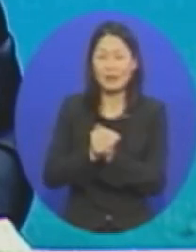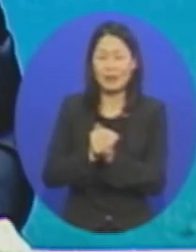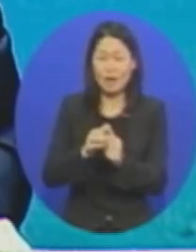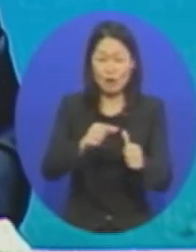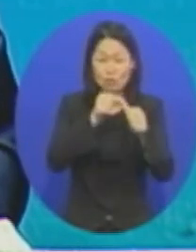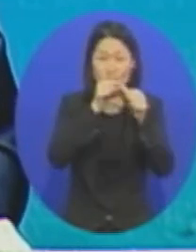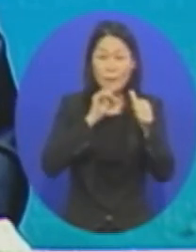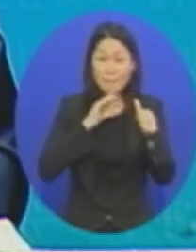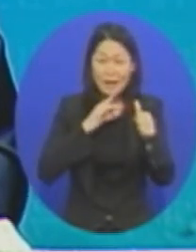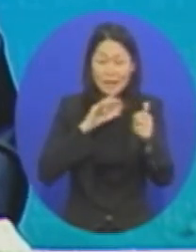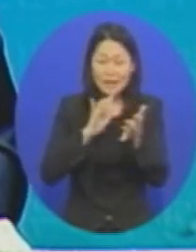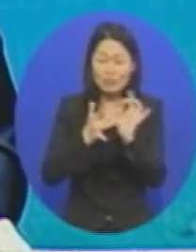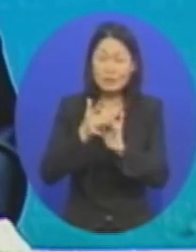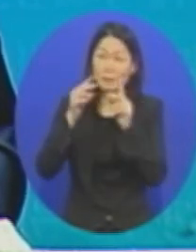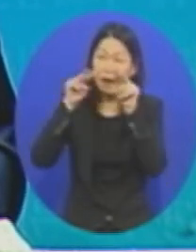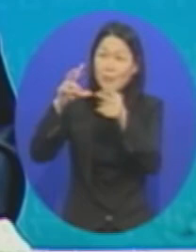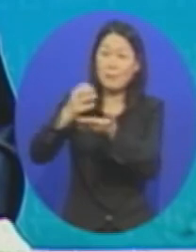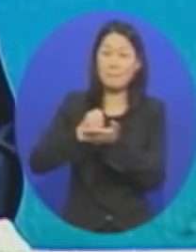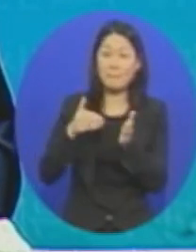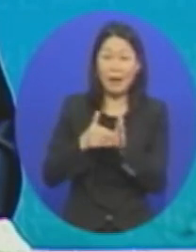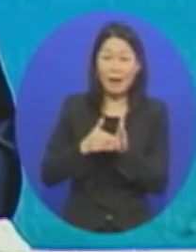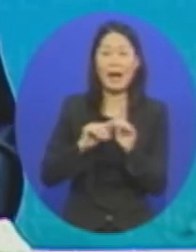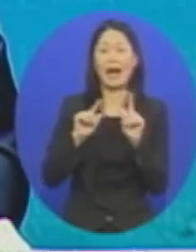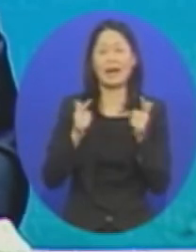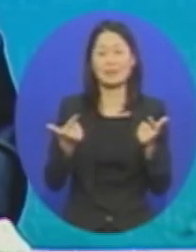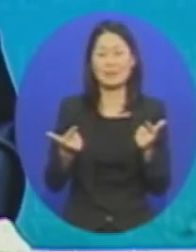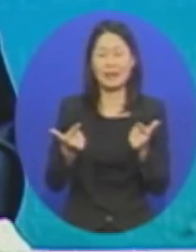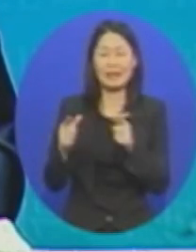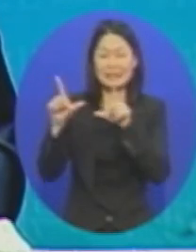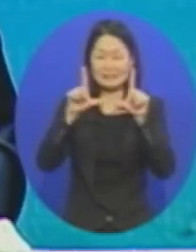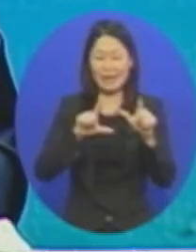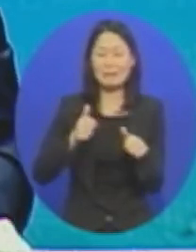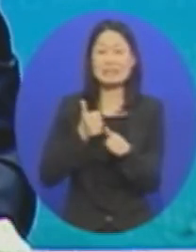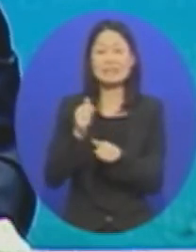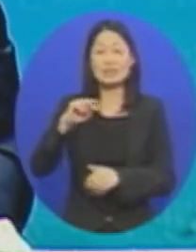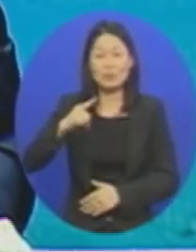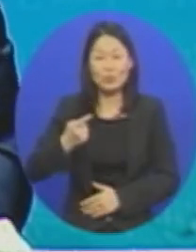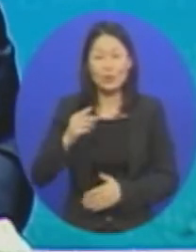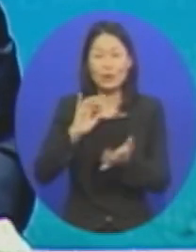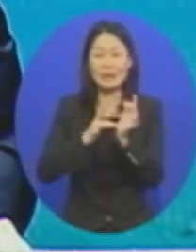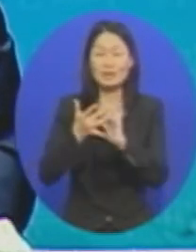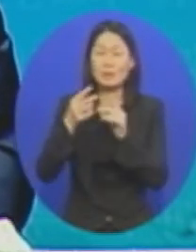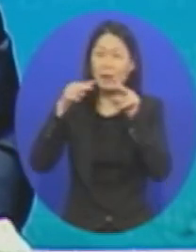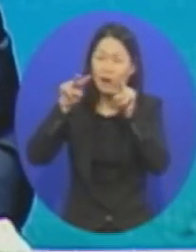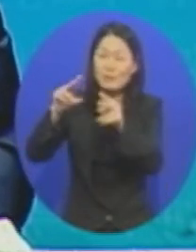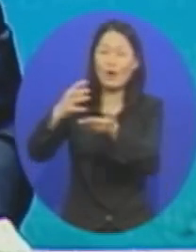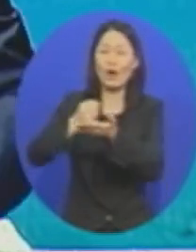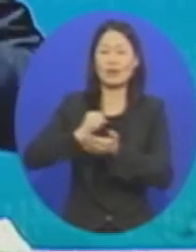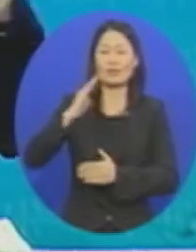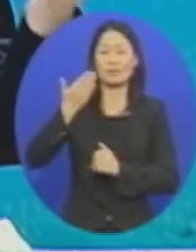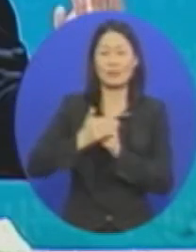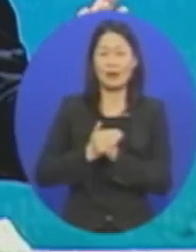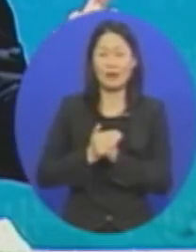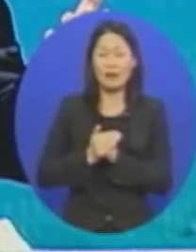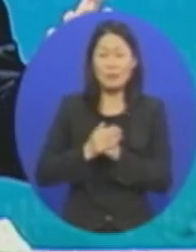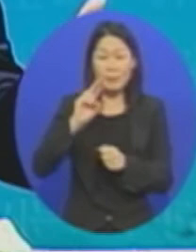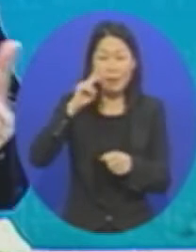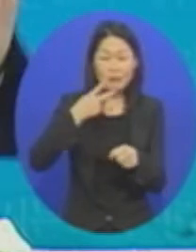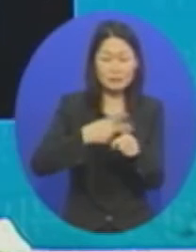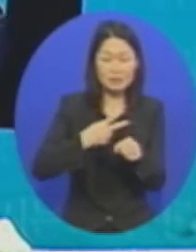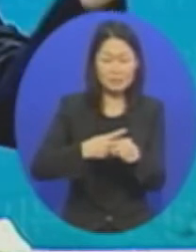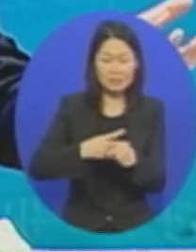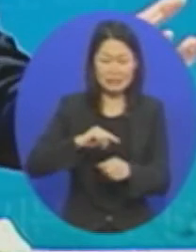예수님만 바라보고 없는 거 아니에요 삶의 승리도 예수님을 바라보고 않는 거예요 그러니까 사도 바울이